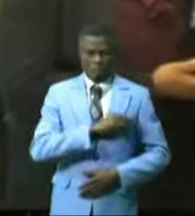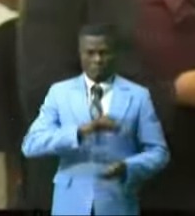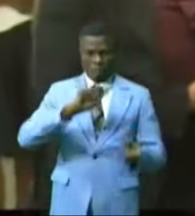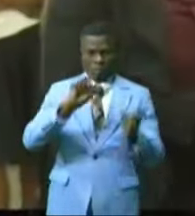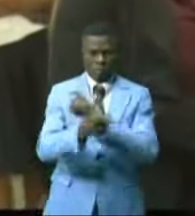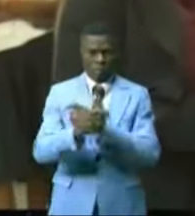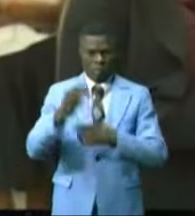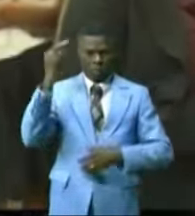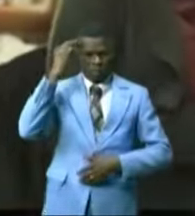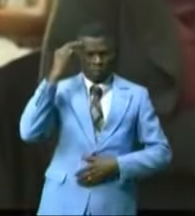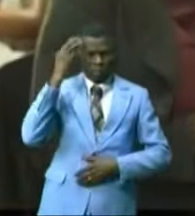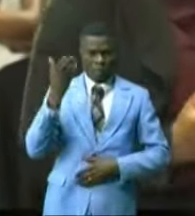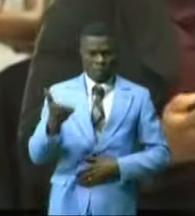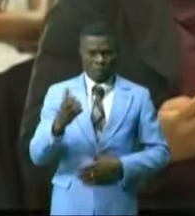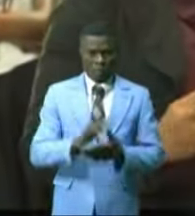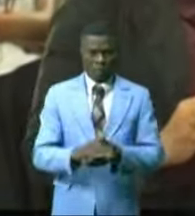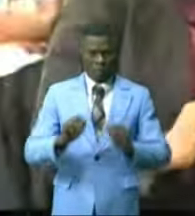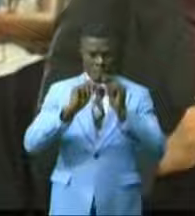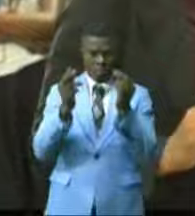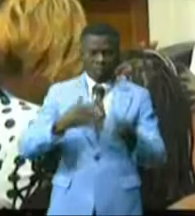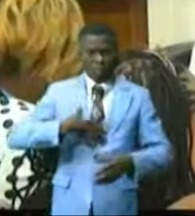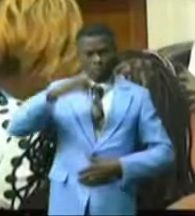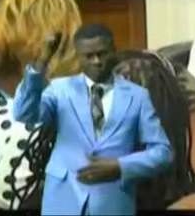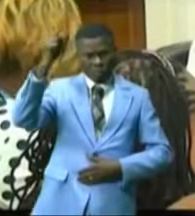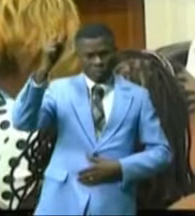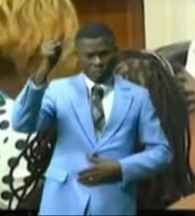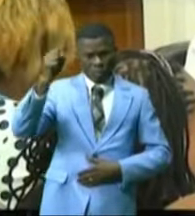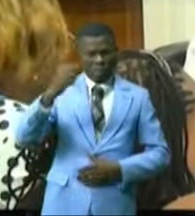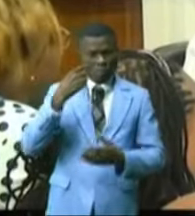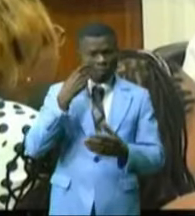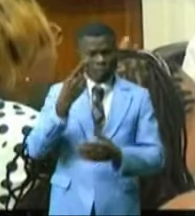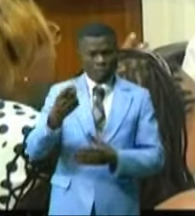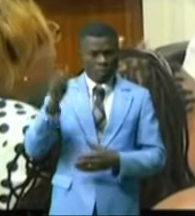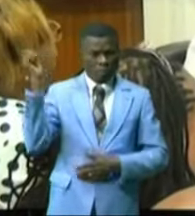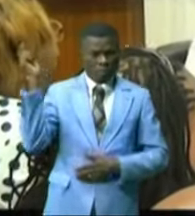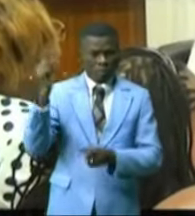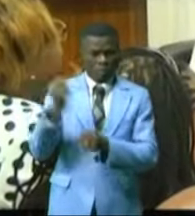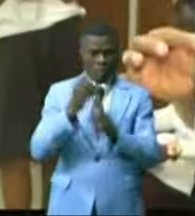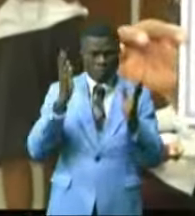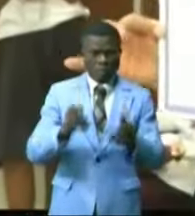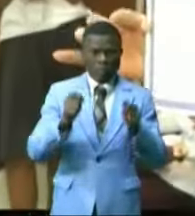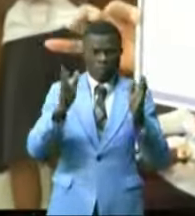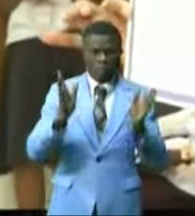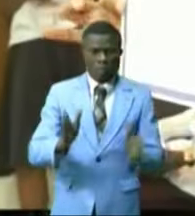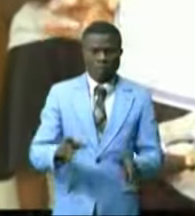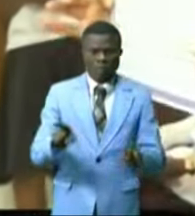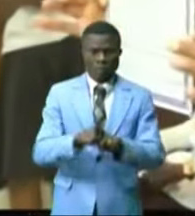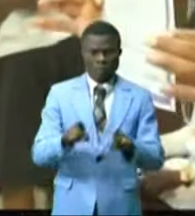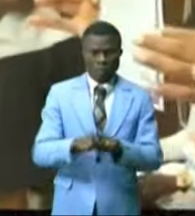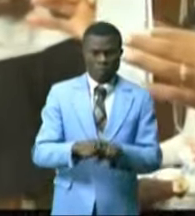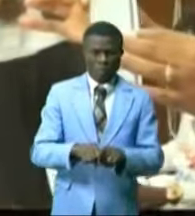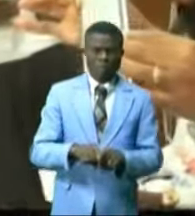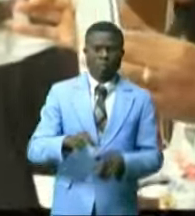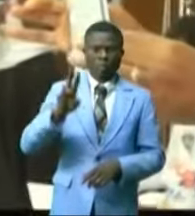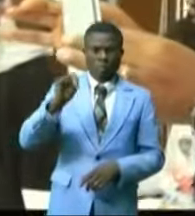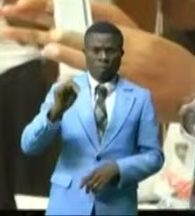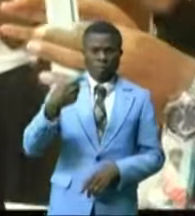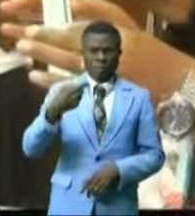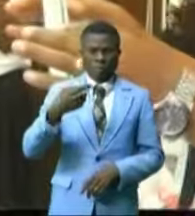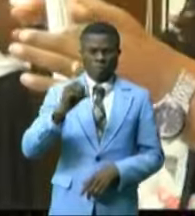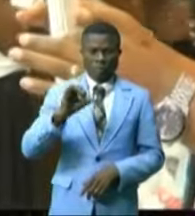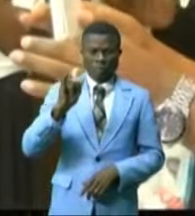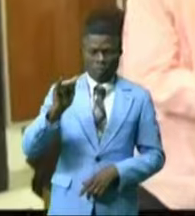changements de mentalité. Parmi les lauréats, l'on compte des professionnels des médias tels que Marcel Ngoy du journal